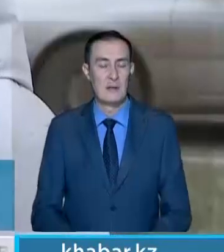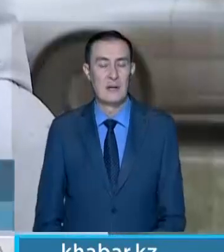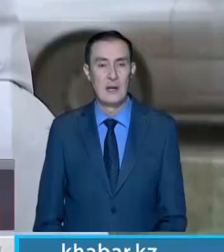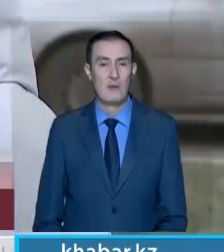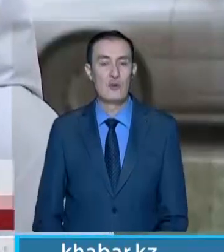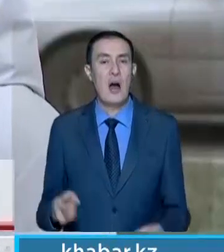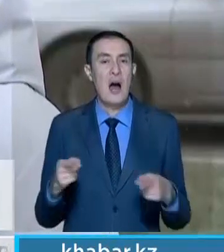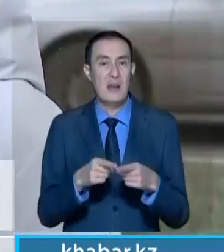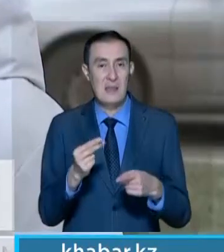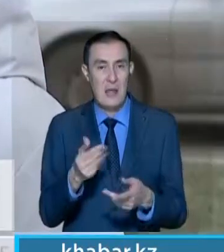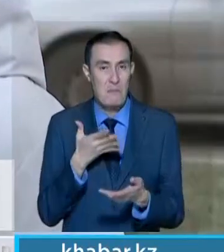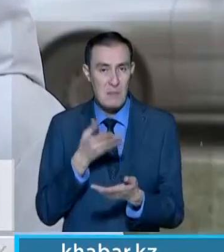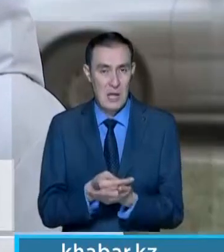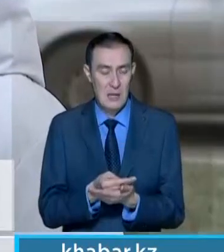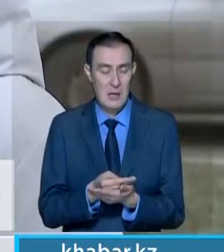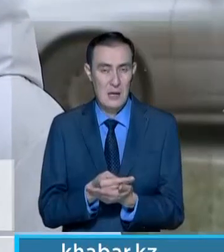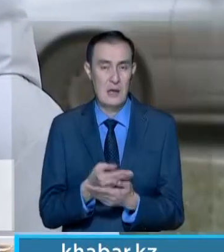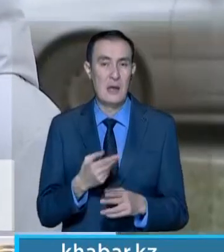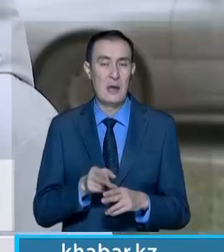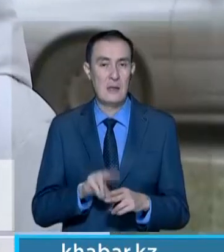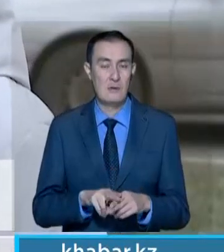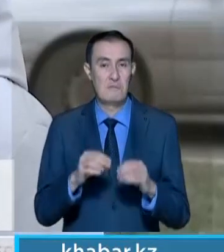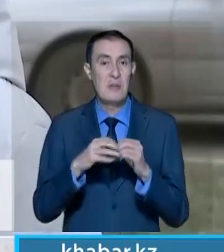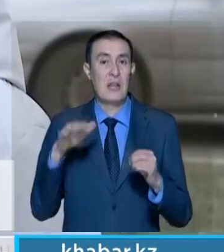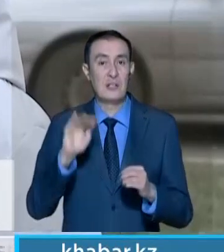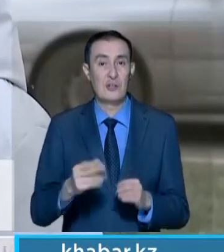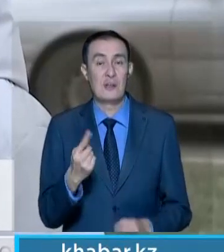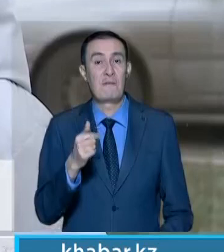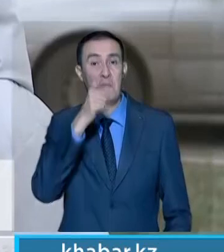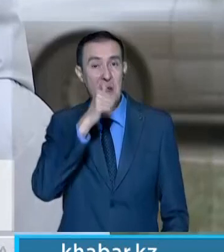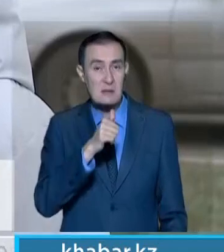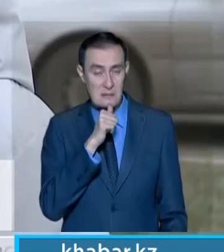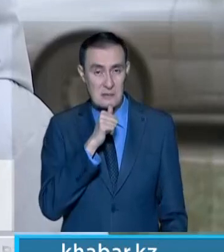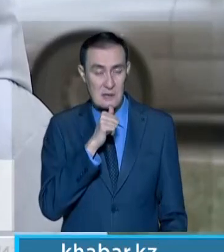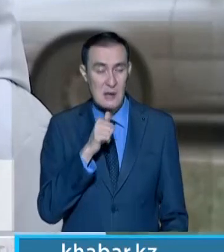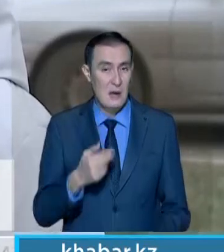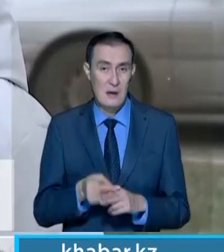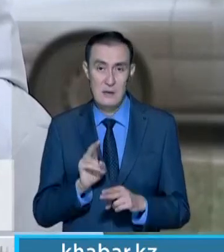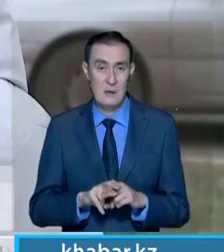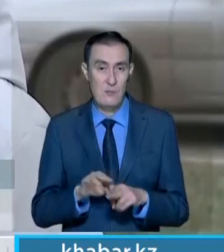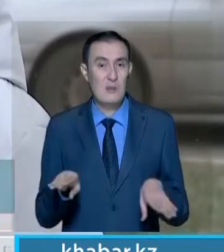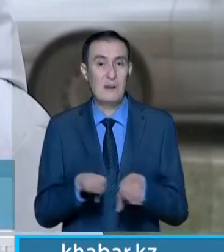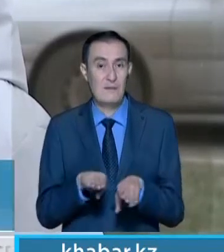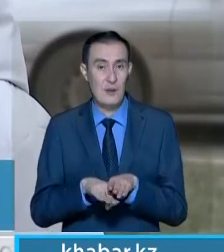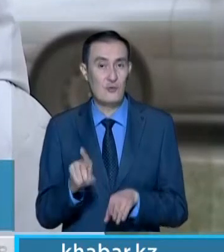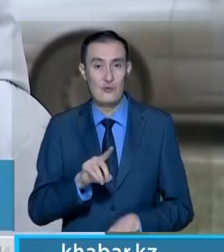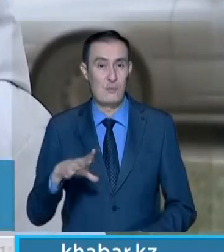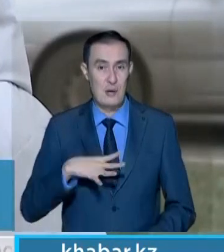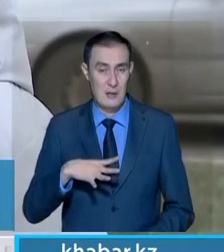вот арендная плата, она вот 15 тысяч в месяц мы оплачиваем, она вот по сравнению с тем,